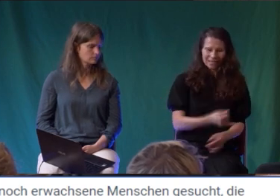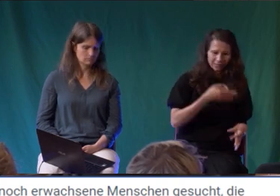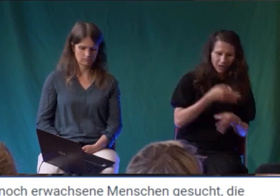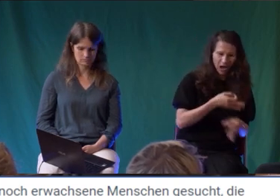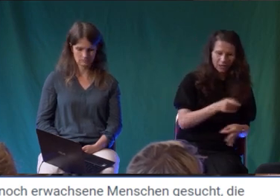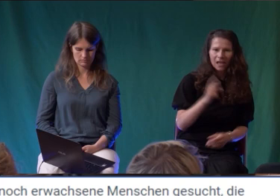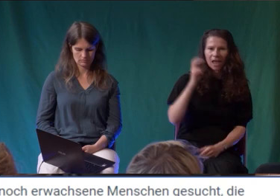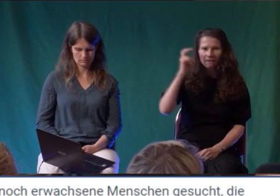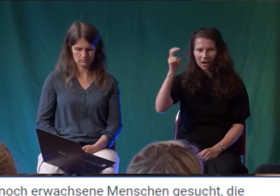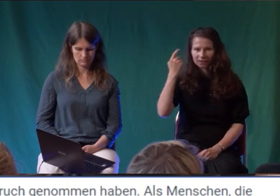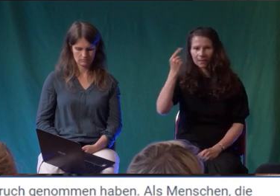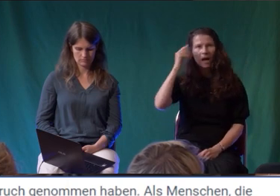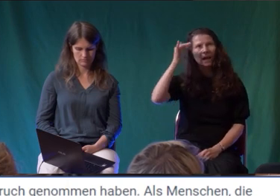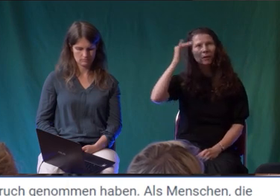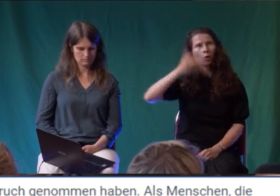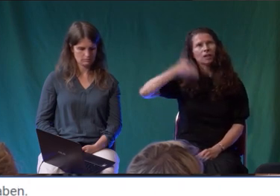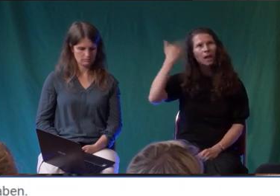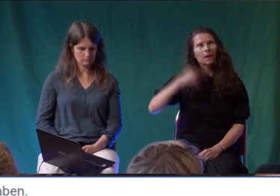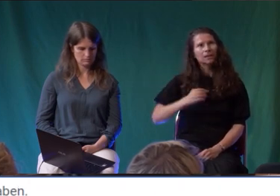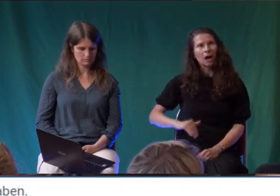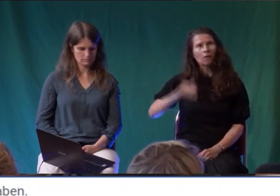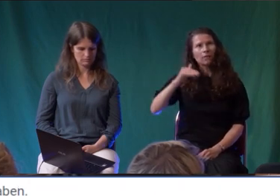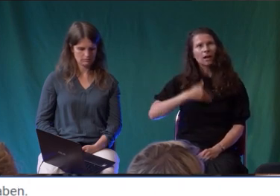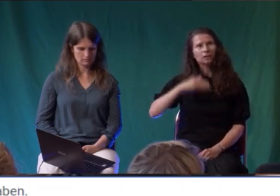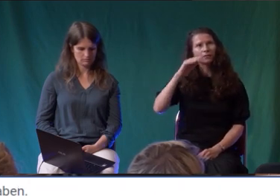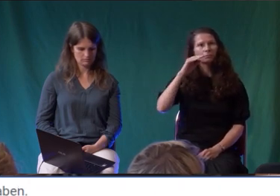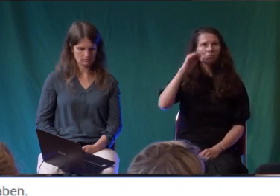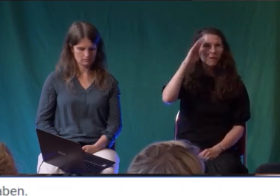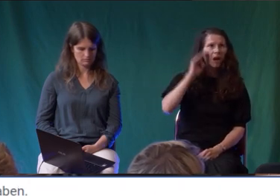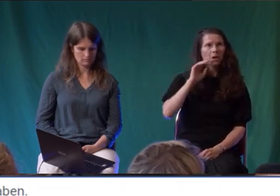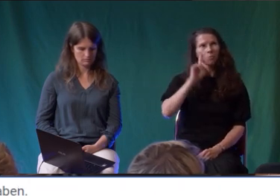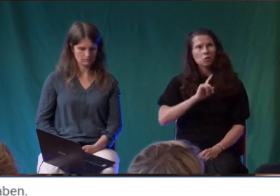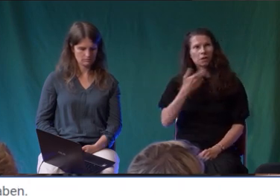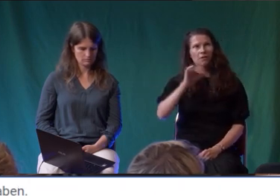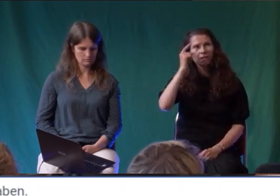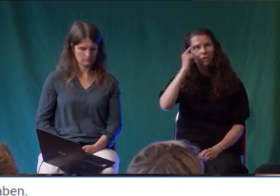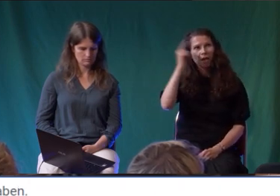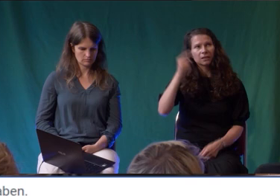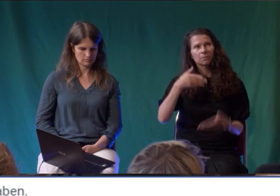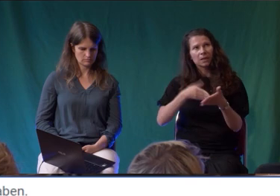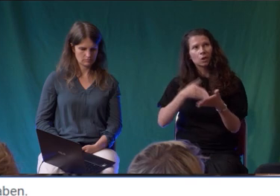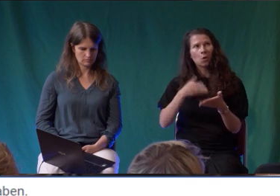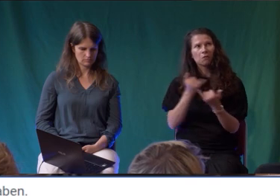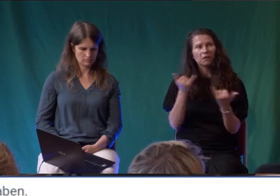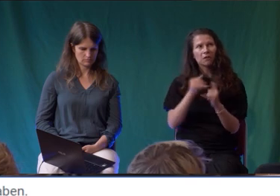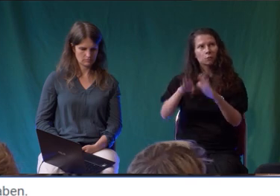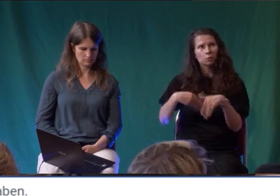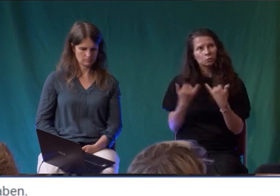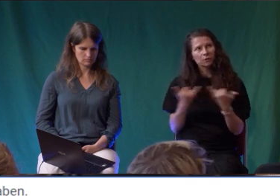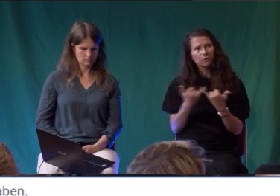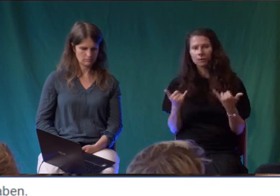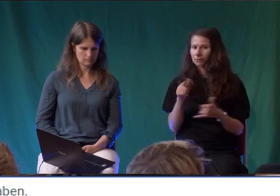dann erinnert haben wie das für sie war aber das ist natürlich auch ein sehr wichtiger Hinweis was man so daraus erfahren kann